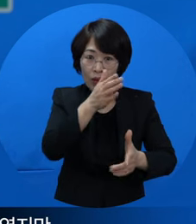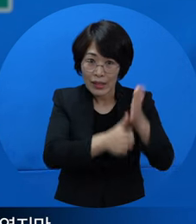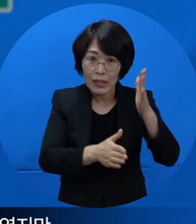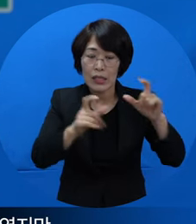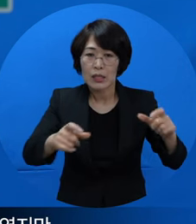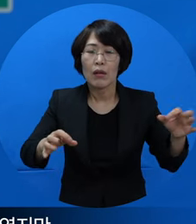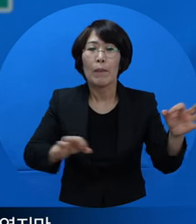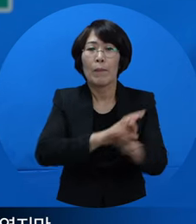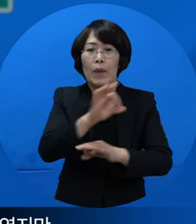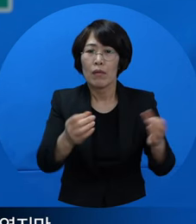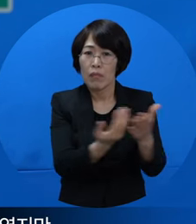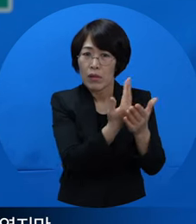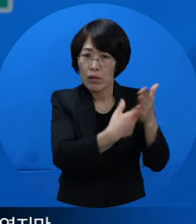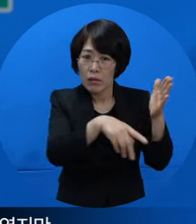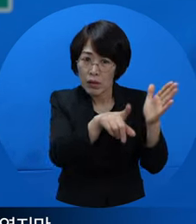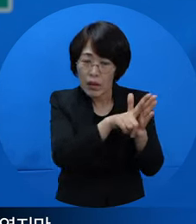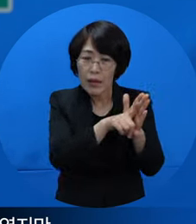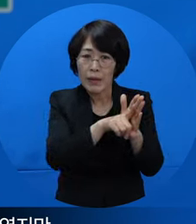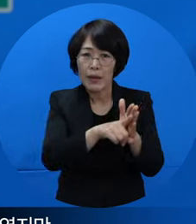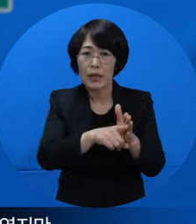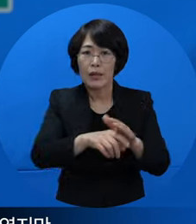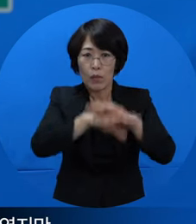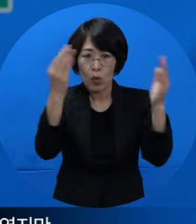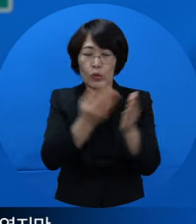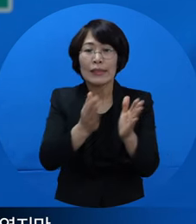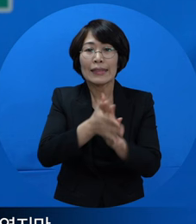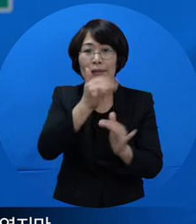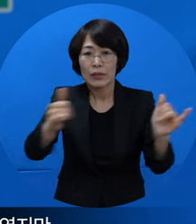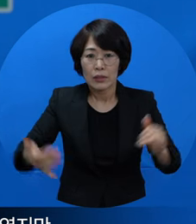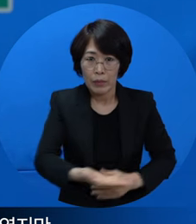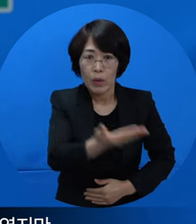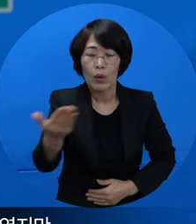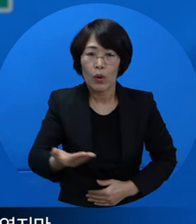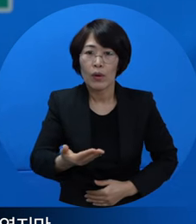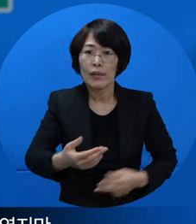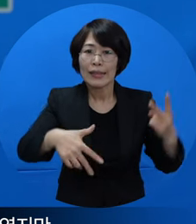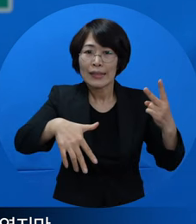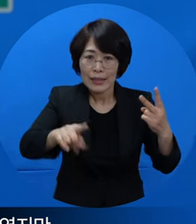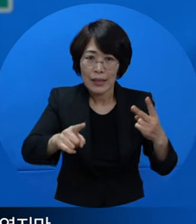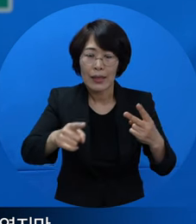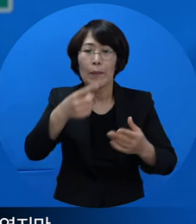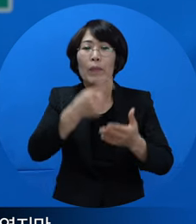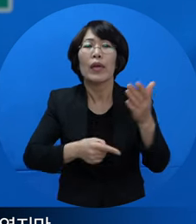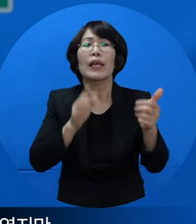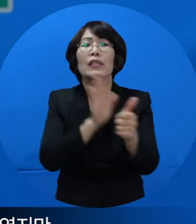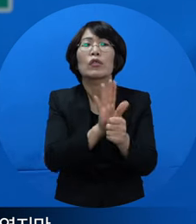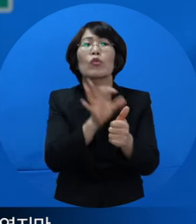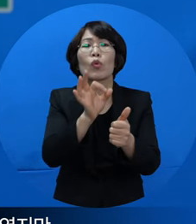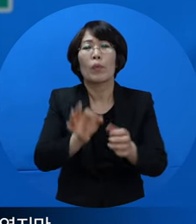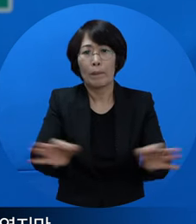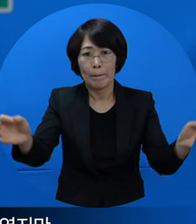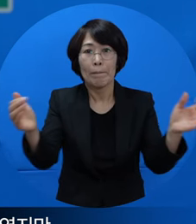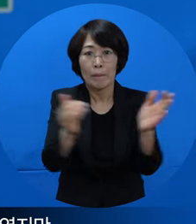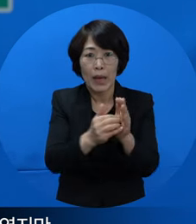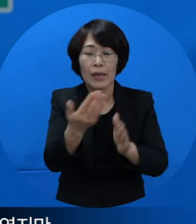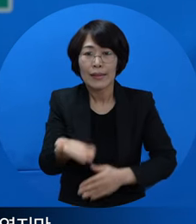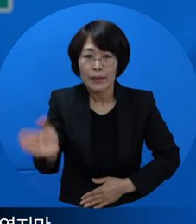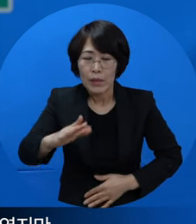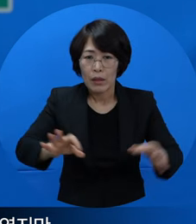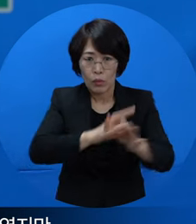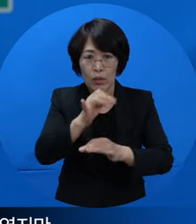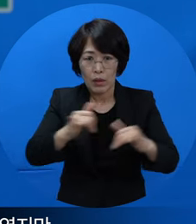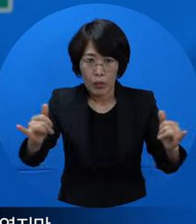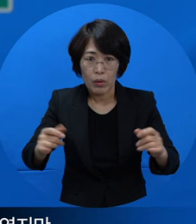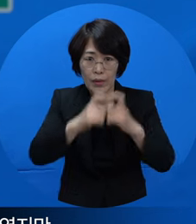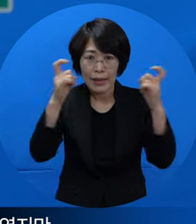지역경제 활성화를 위해 전 시민을 대상으로 올해 체 2차 재난 점검을 지금 하였지만 소